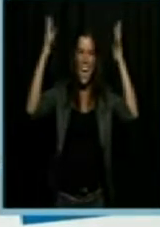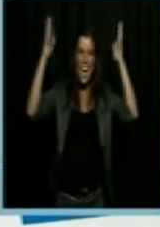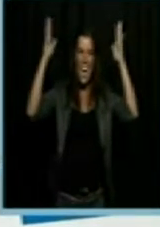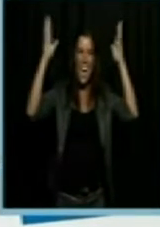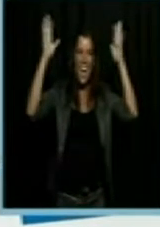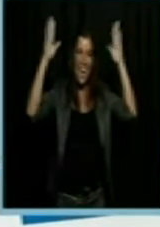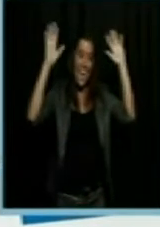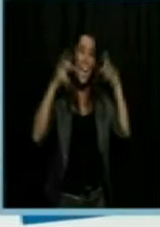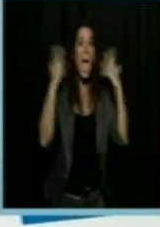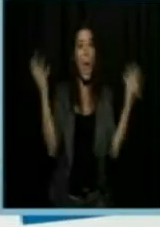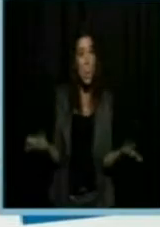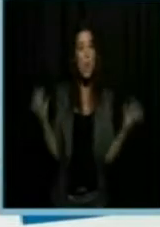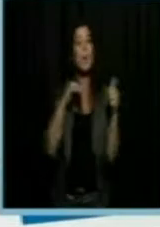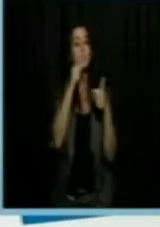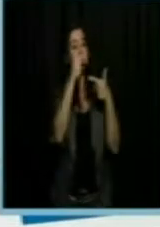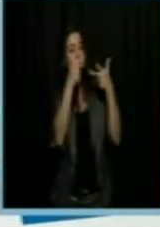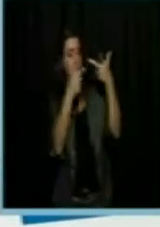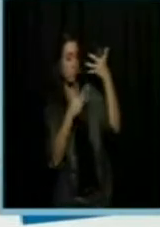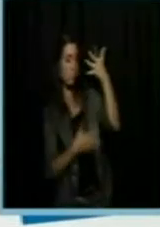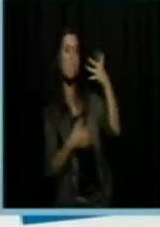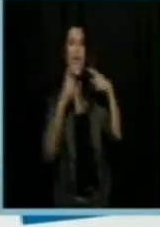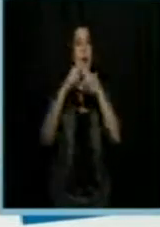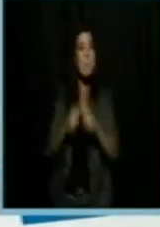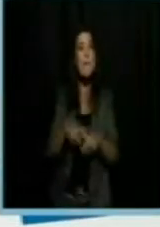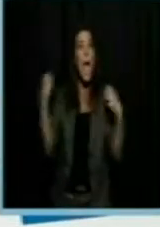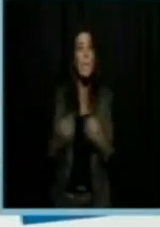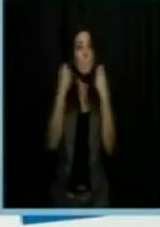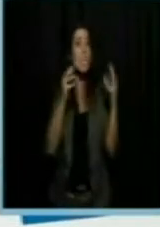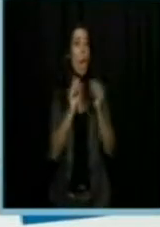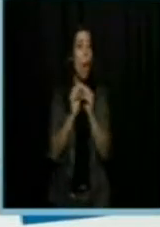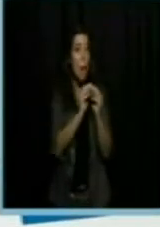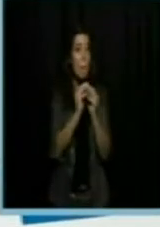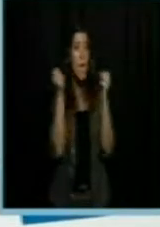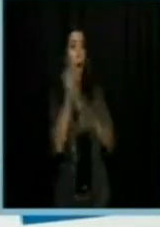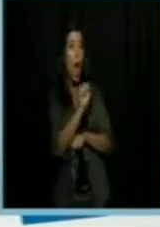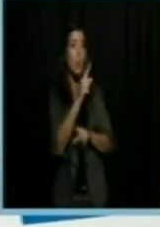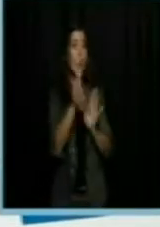Allora, stiamo parlando di attività legali ad Amsterdam, ok?